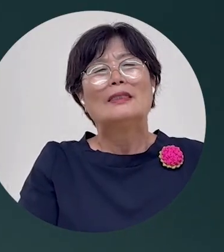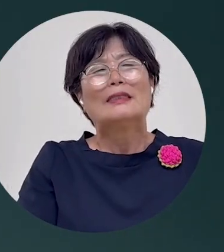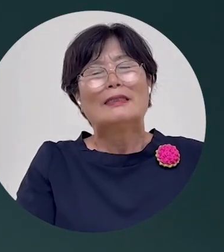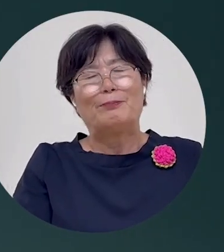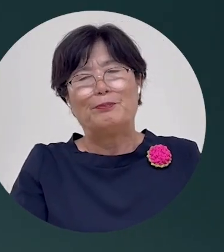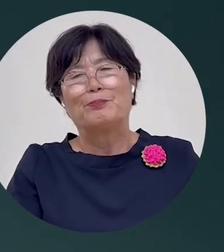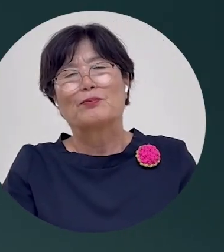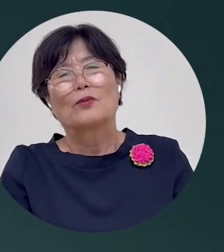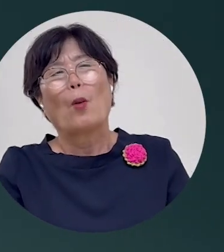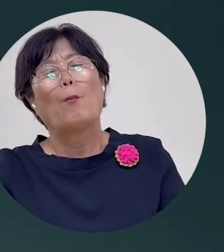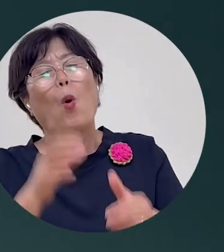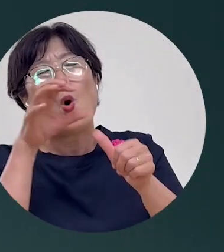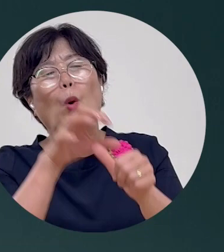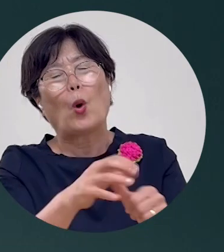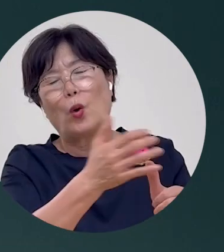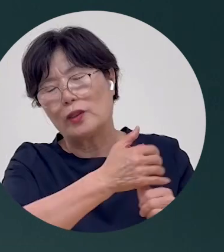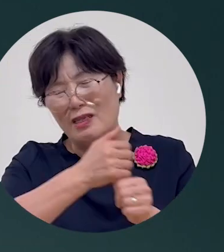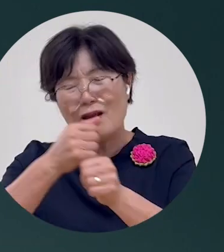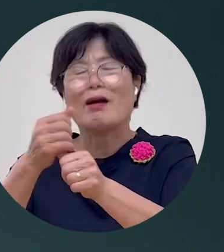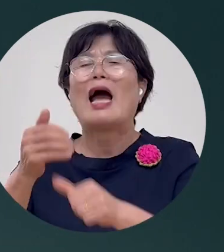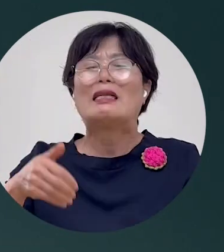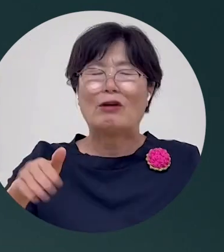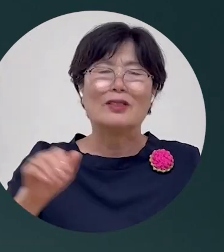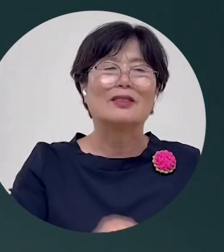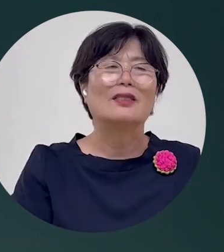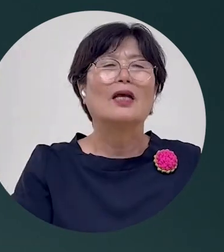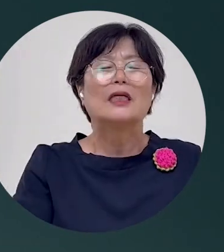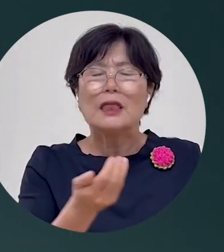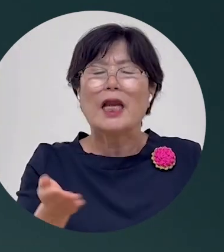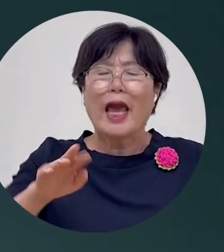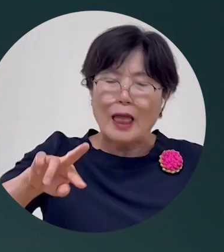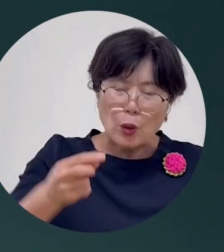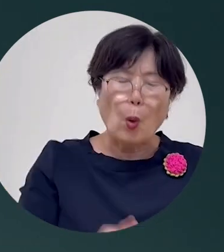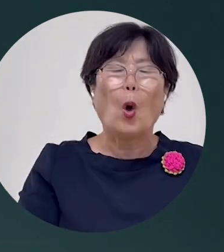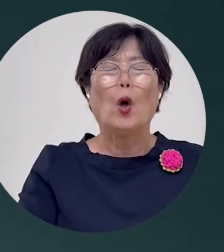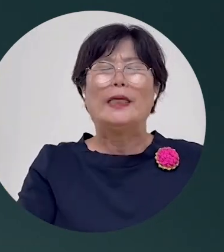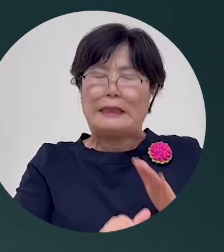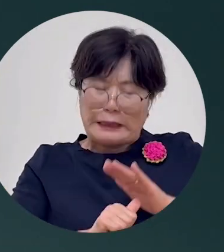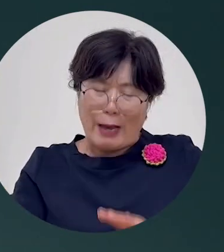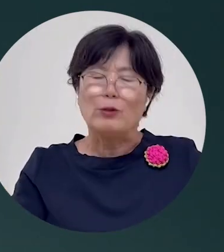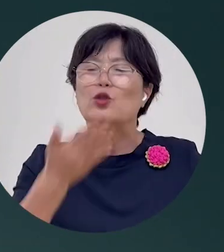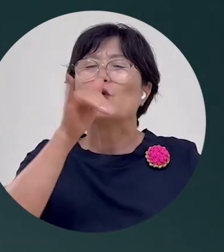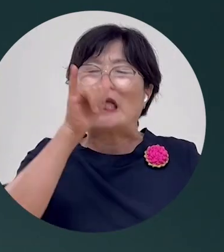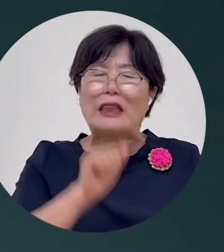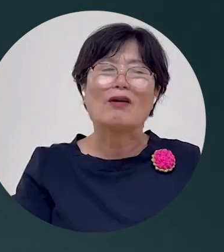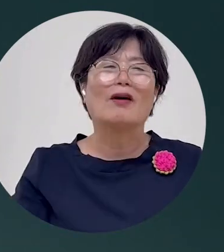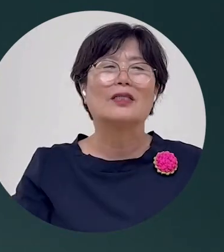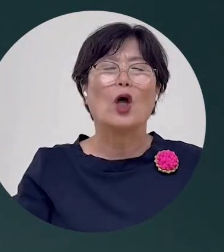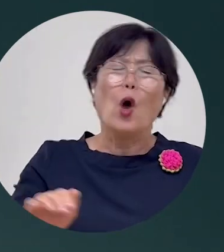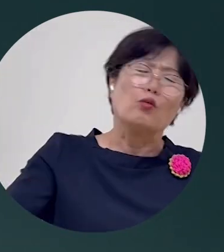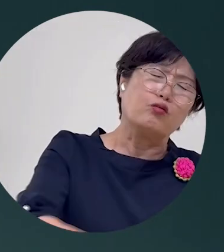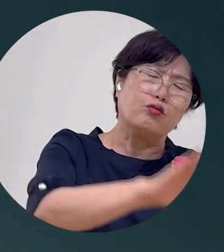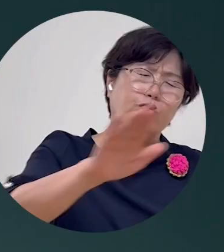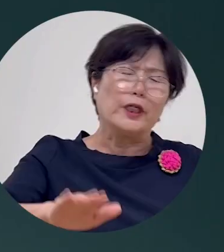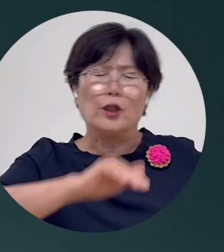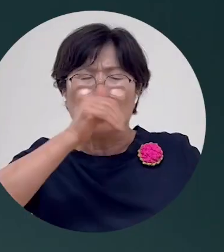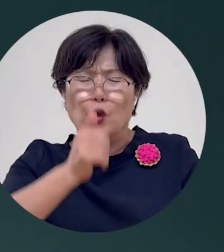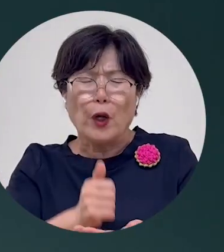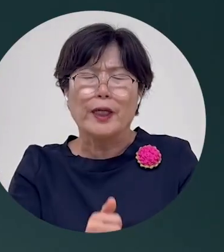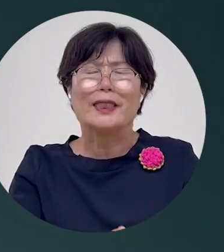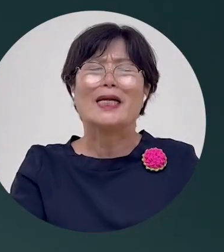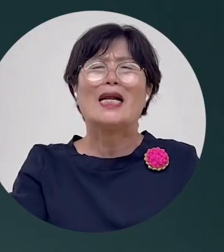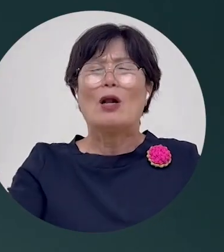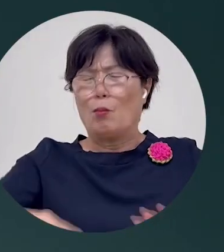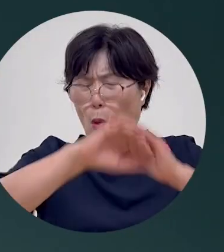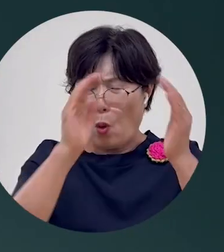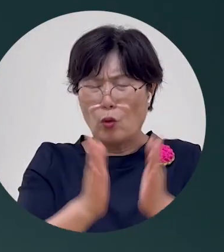이스라엘 백성들이 버틸 수 있었던 것이 뭐였냐? 바로 여기 우리의 모든 죄를 속량하실